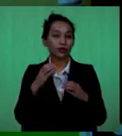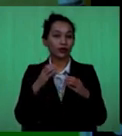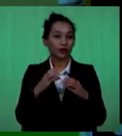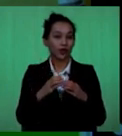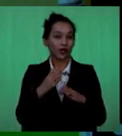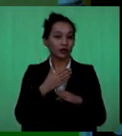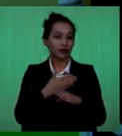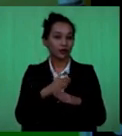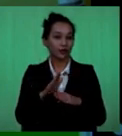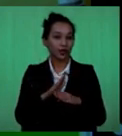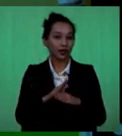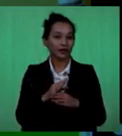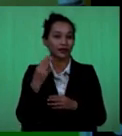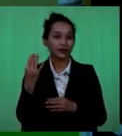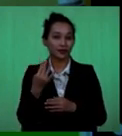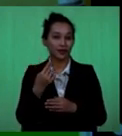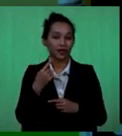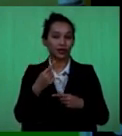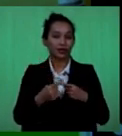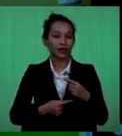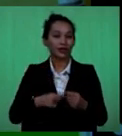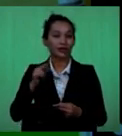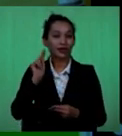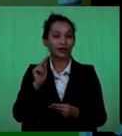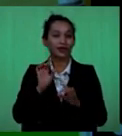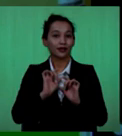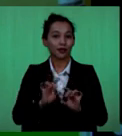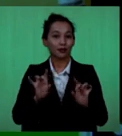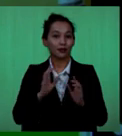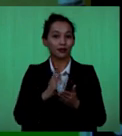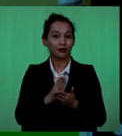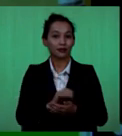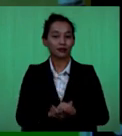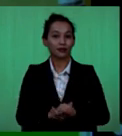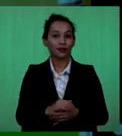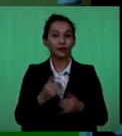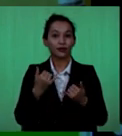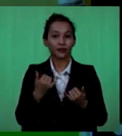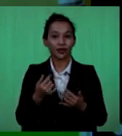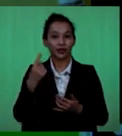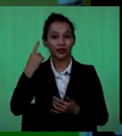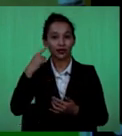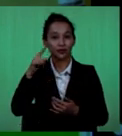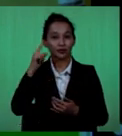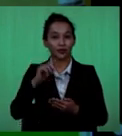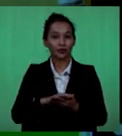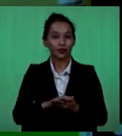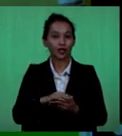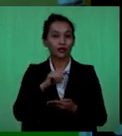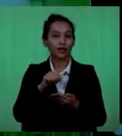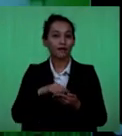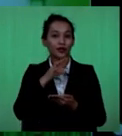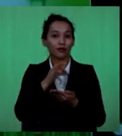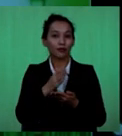qiziqayotgan bo'lsangiz, men uni sizlarga keyingi darslarda o'qib o'rgataman. Demak, bugungi ertagimiz bo'yicha